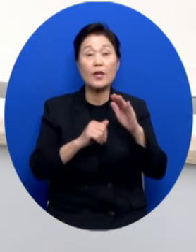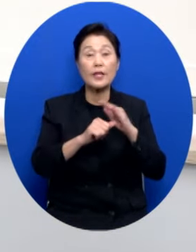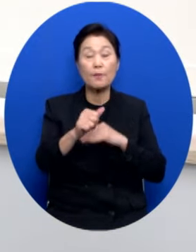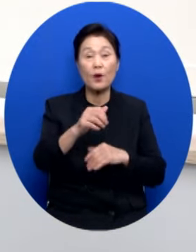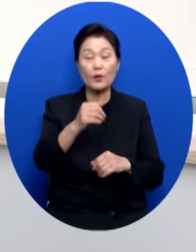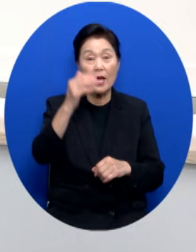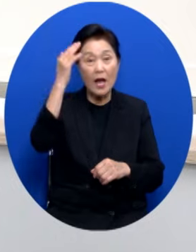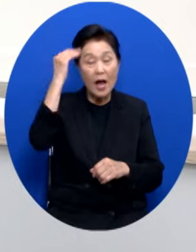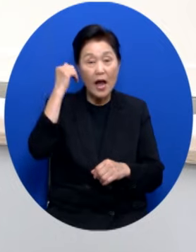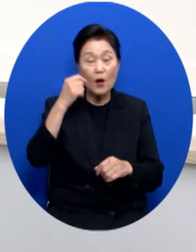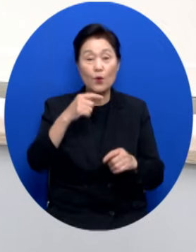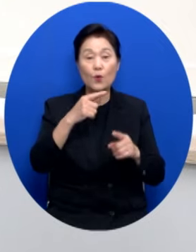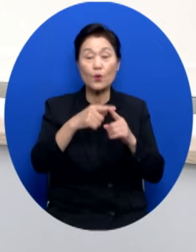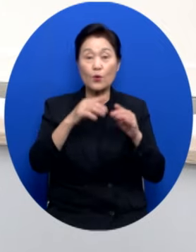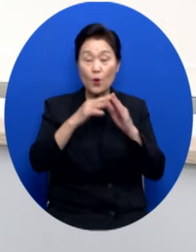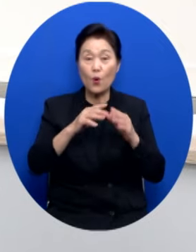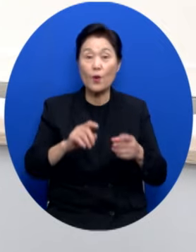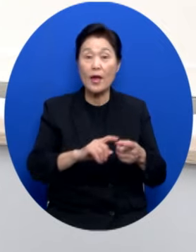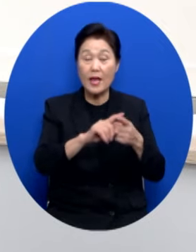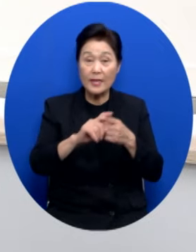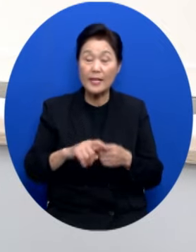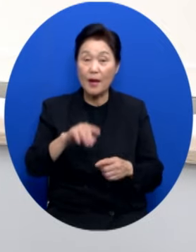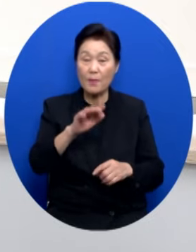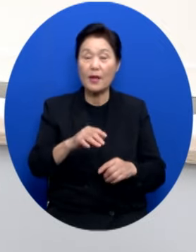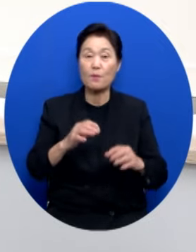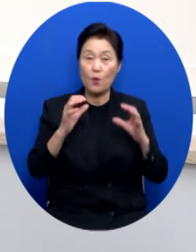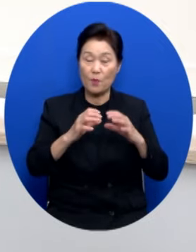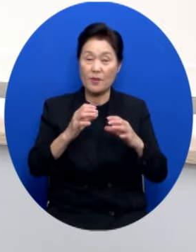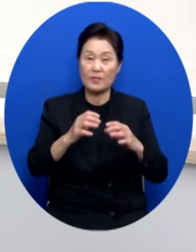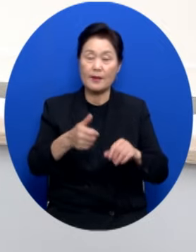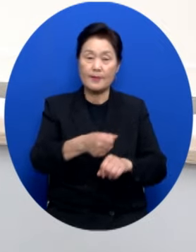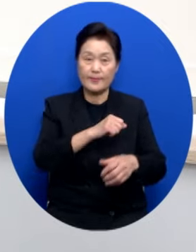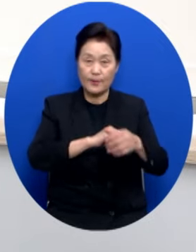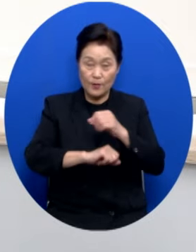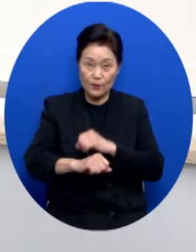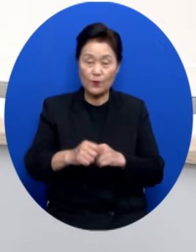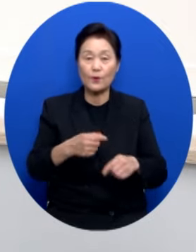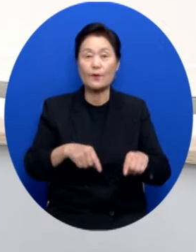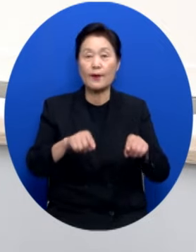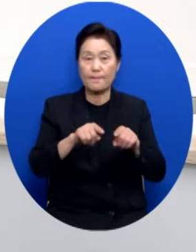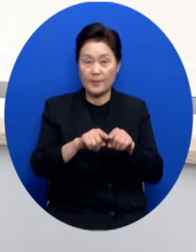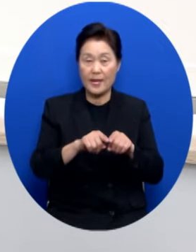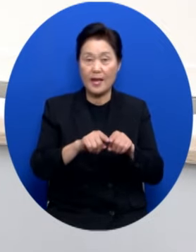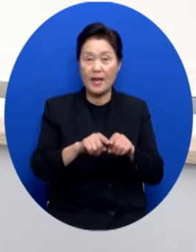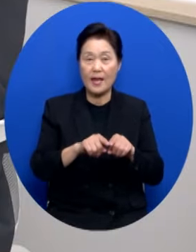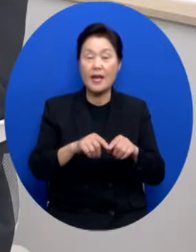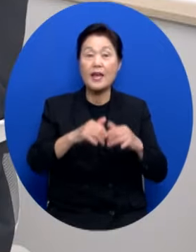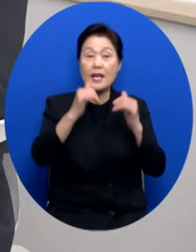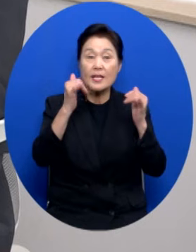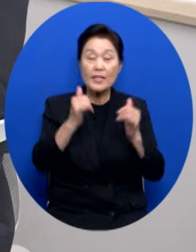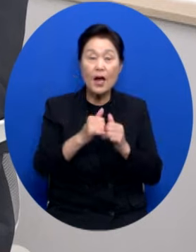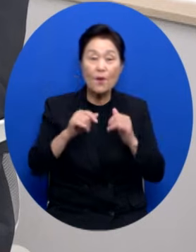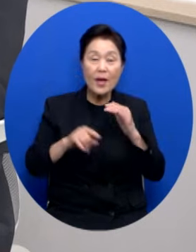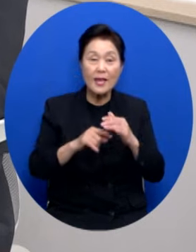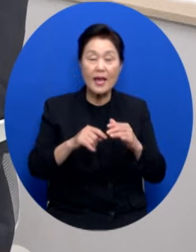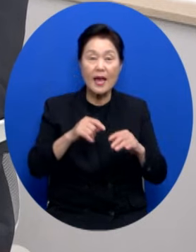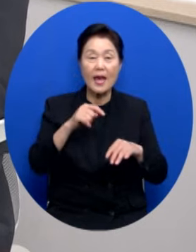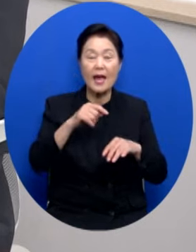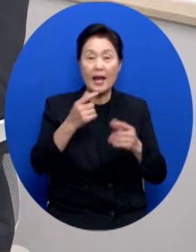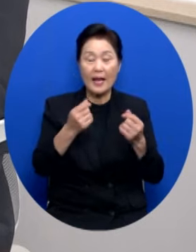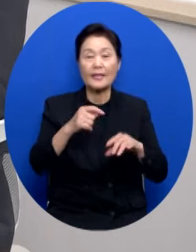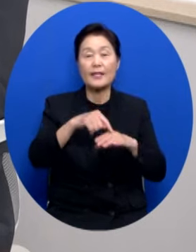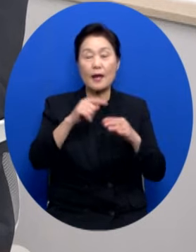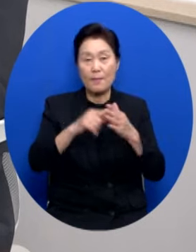한교총 모임에서 적극적으로 같이 대사회 한 목소리 내는 그 일들을 같이 할